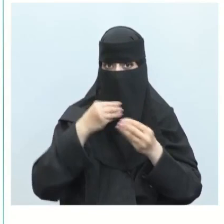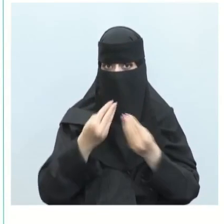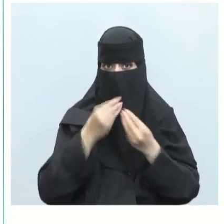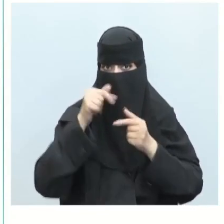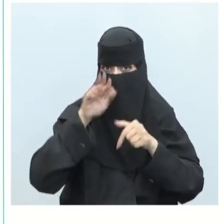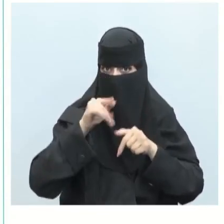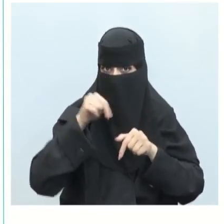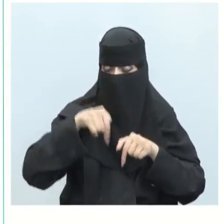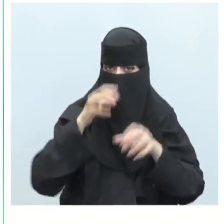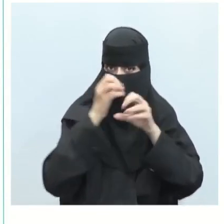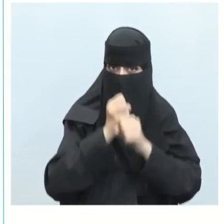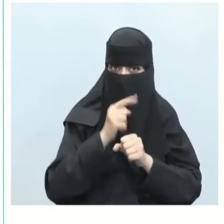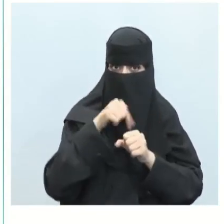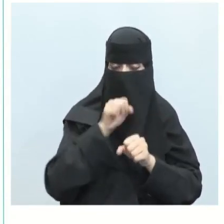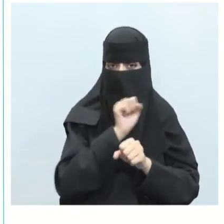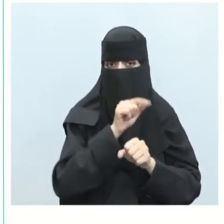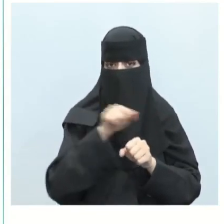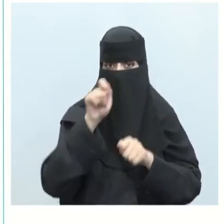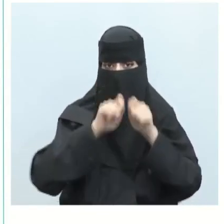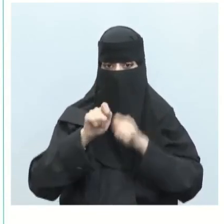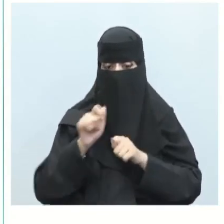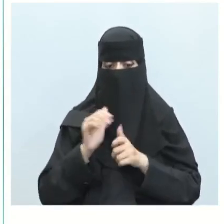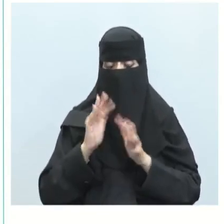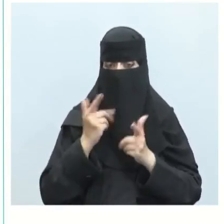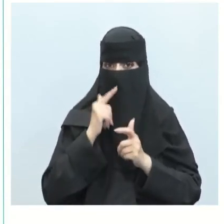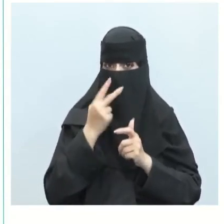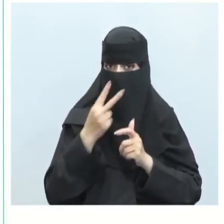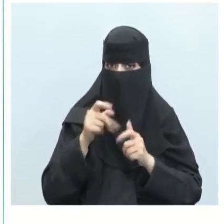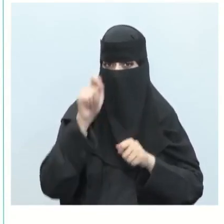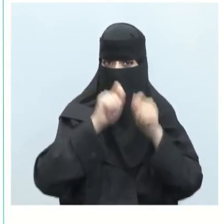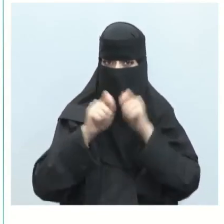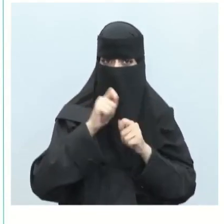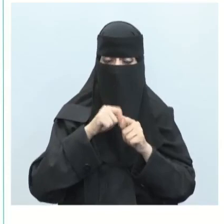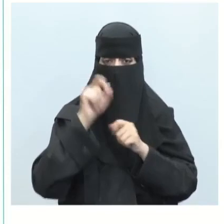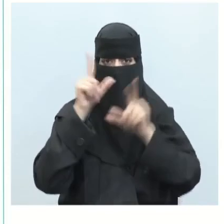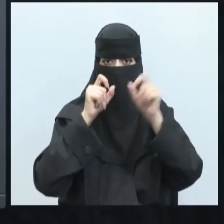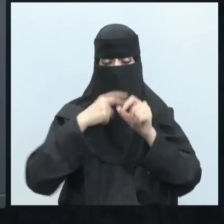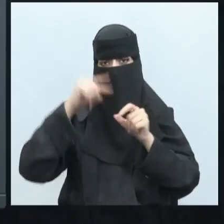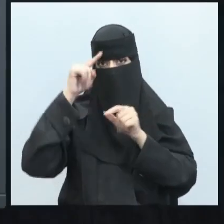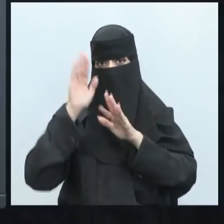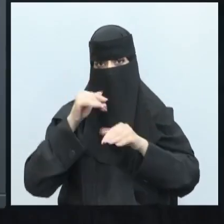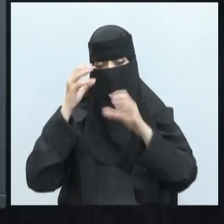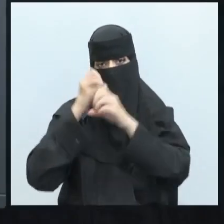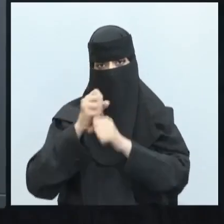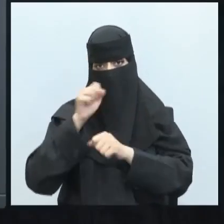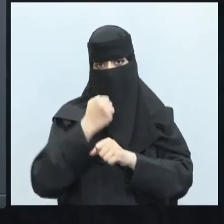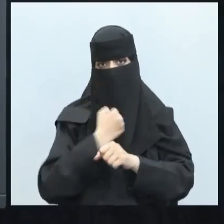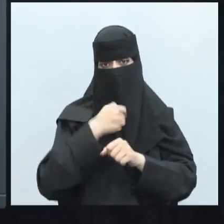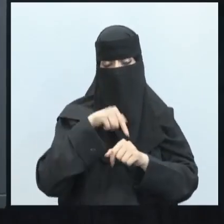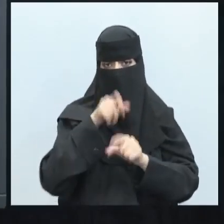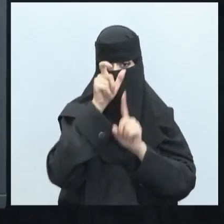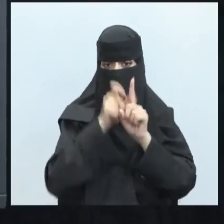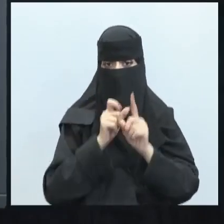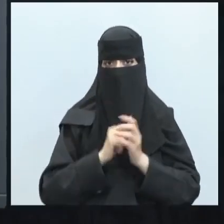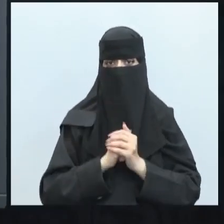بي ان في الحفاظ على خصوصيه المستخدم ما رايكم باستخدام الشبكه الافتراضيه للحفاظ على خصوصيه